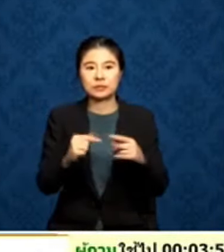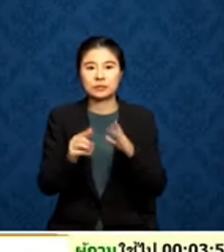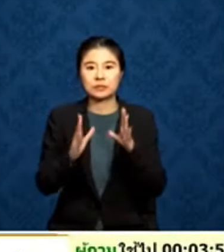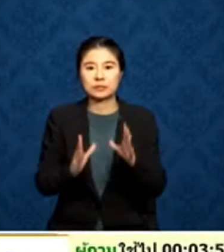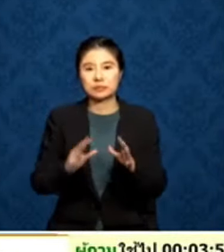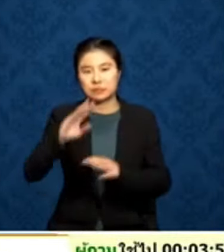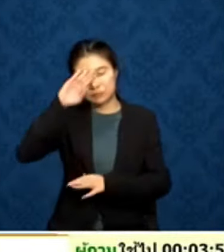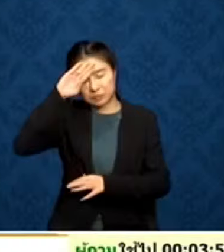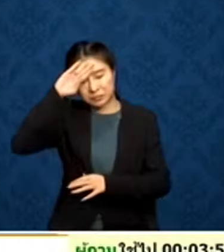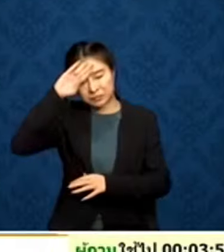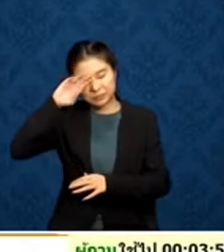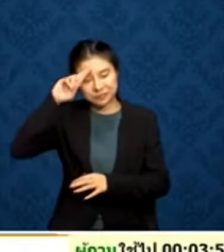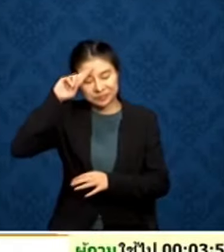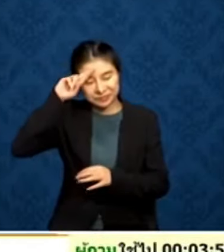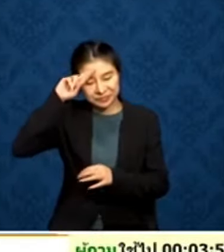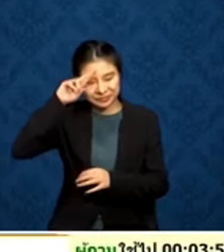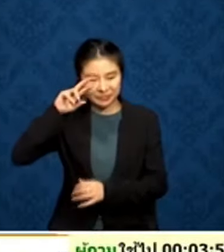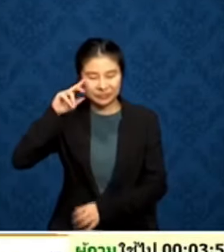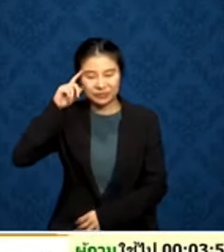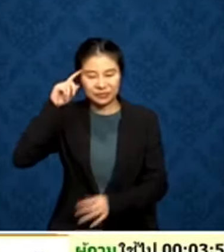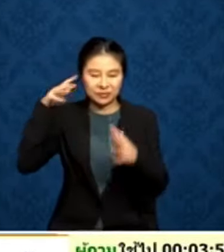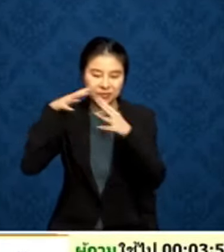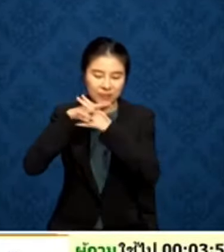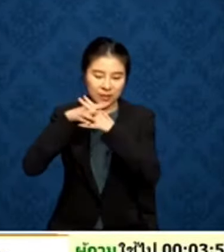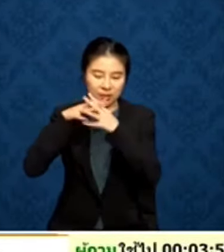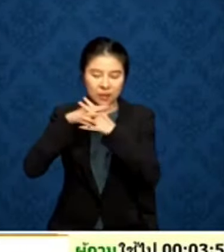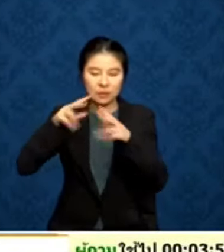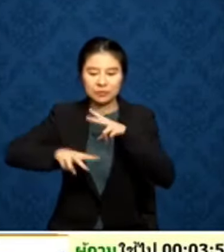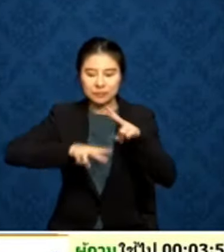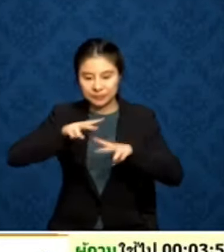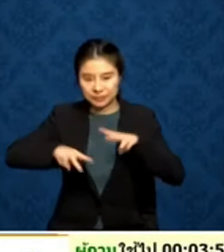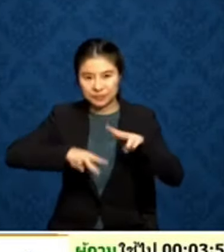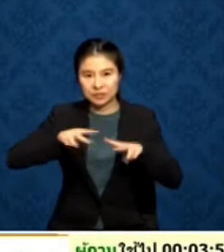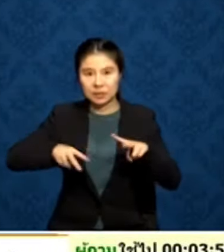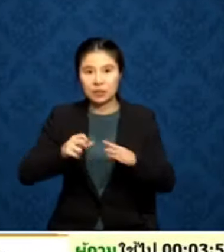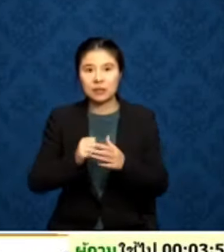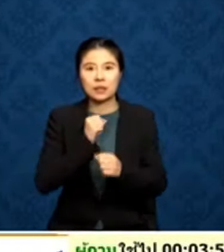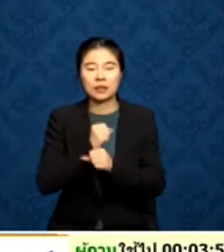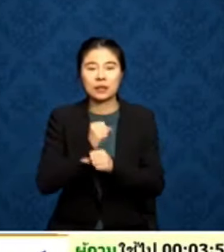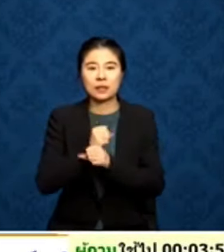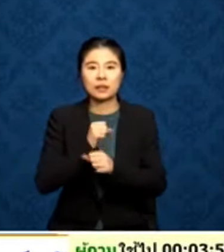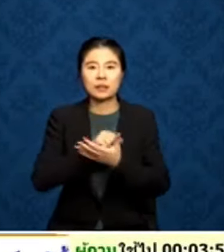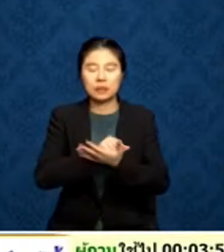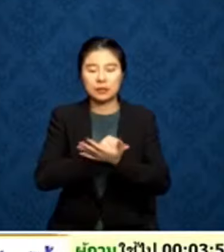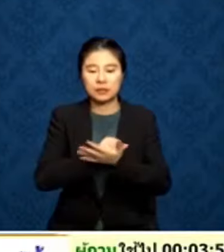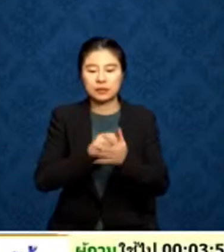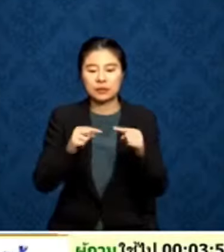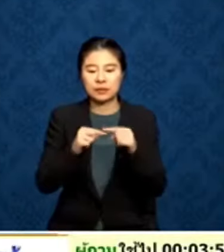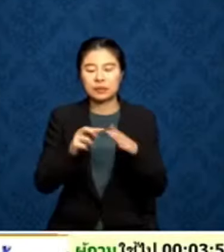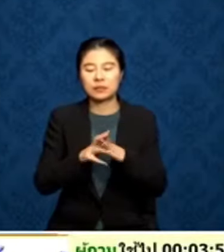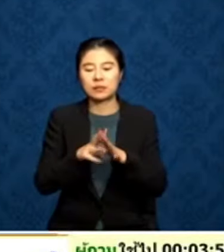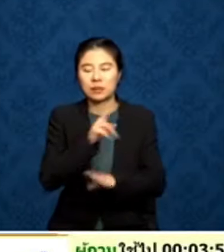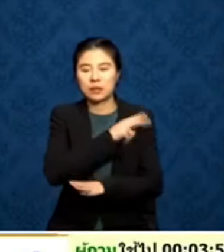คุ้มข้างรุนแรงแบบเชิงรุกเพิ่มบริการเชิงรุกในระบบการแ